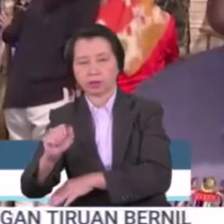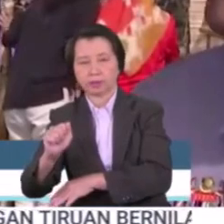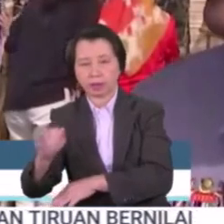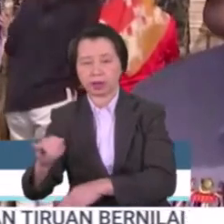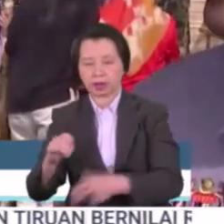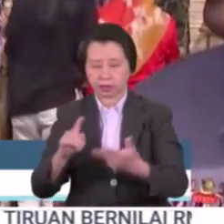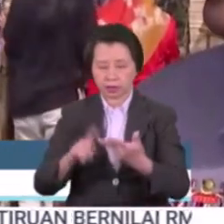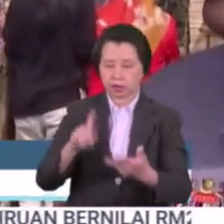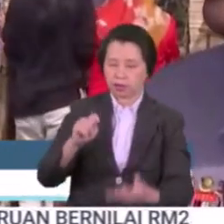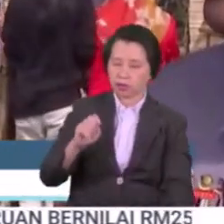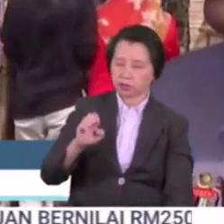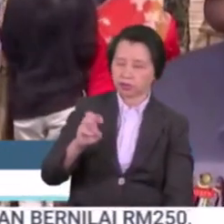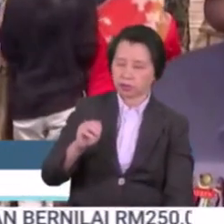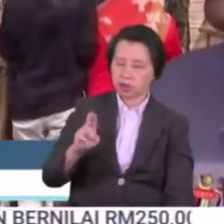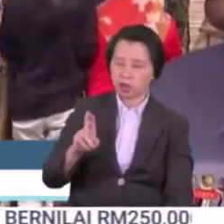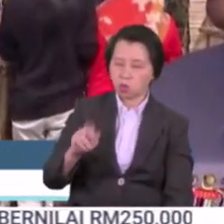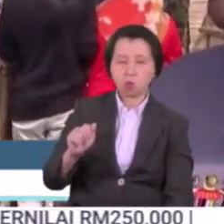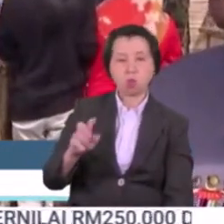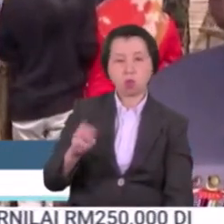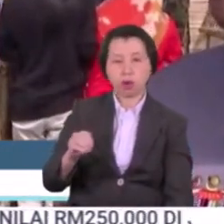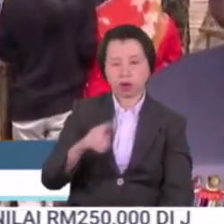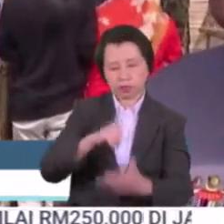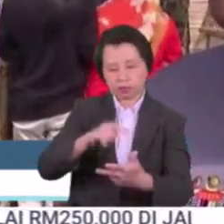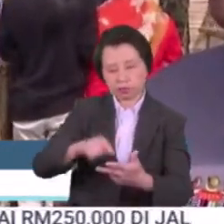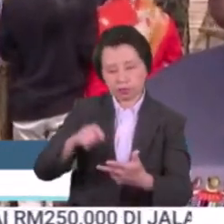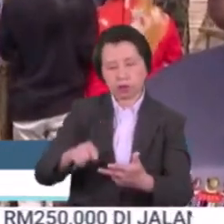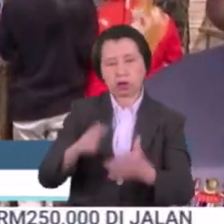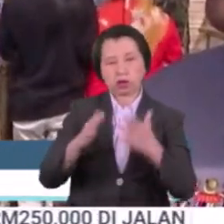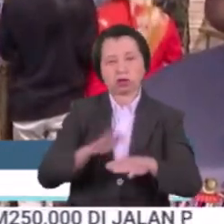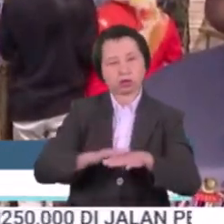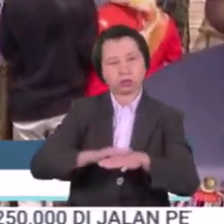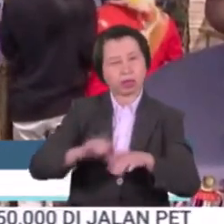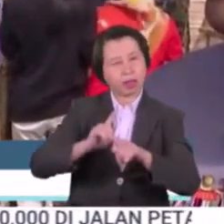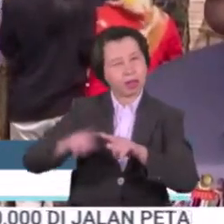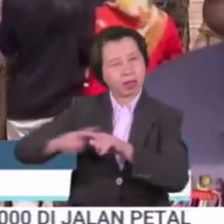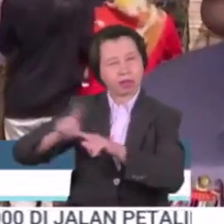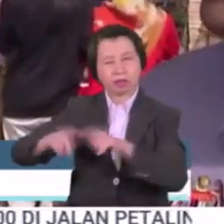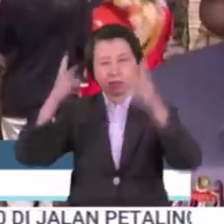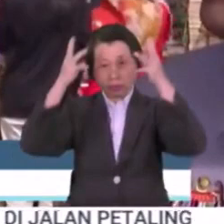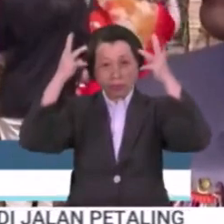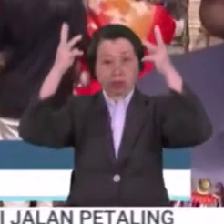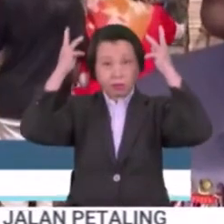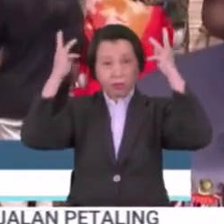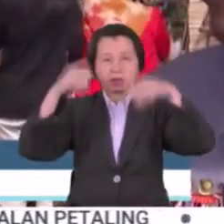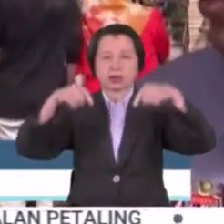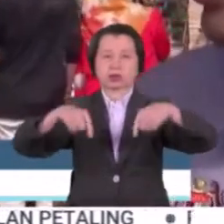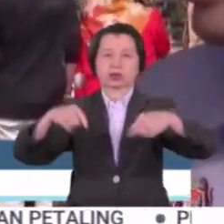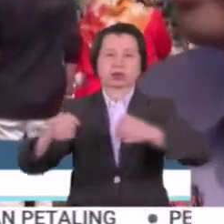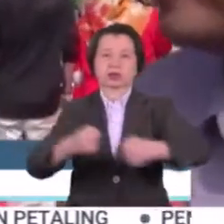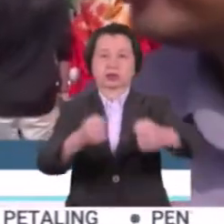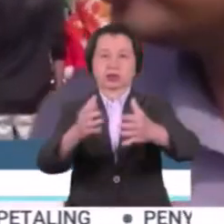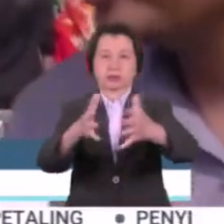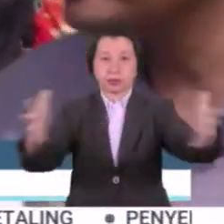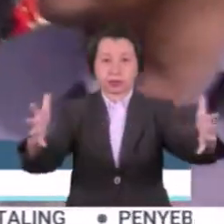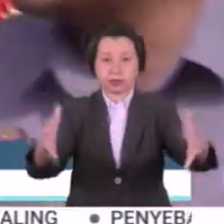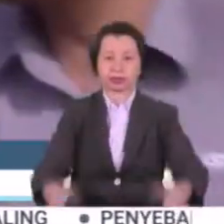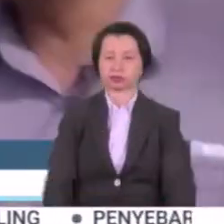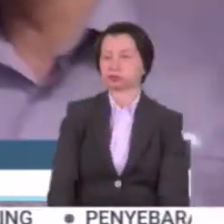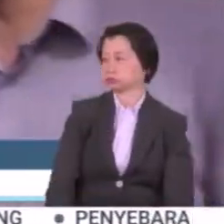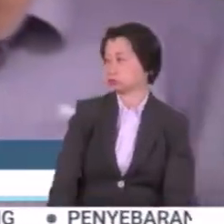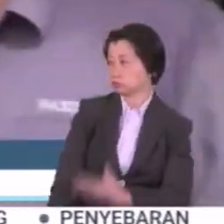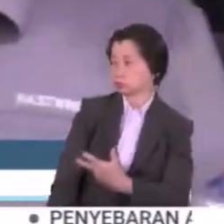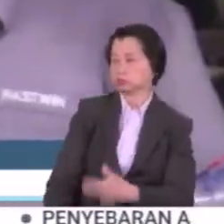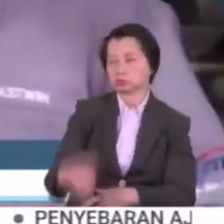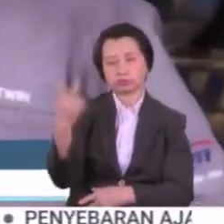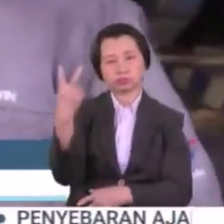Nah jadi banyak adalah karya yang menarik yang boleh kita dapat daripada ikan di sungai besar Padang ini apa itu mungkin